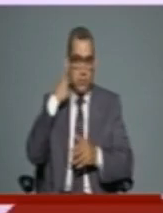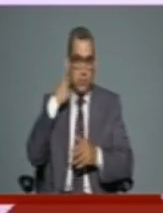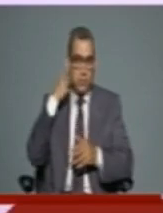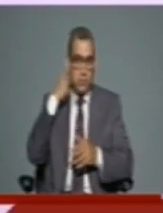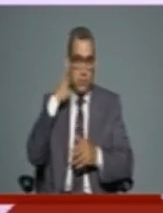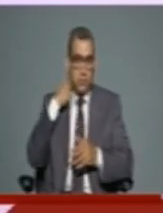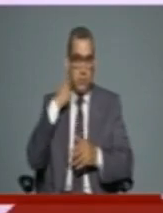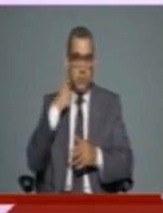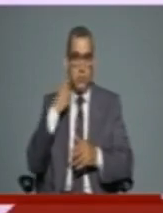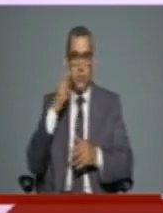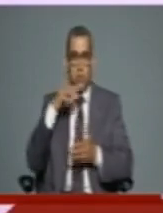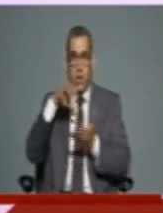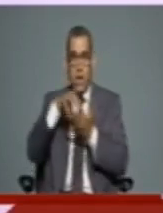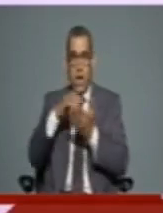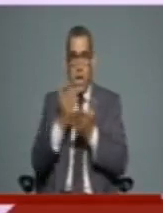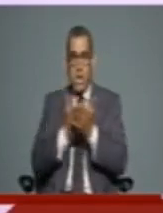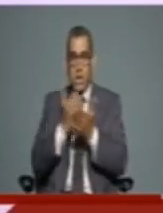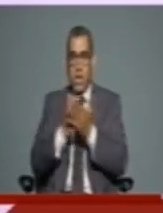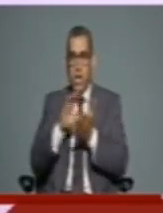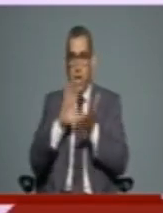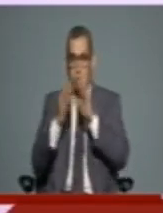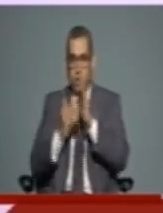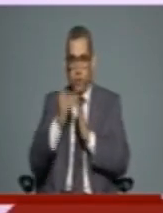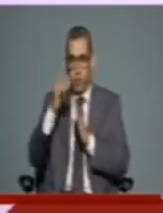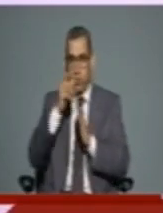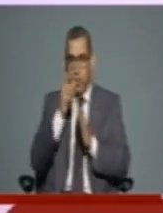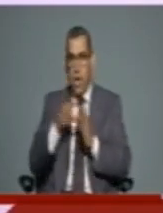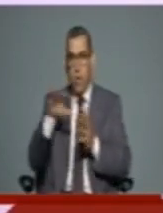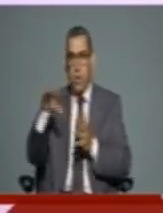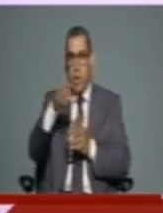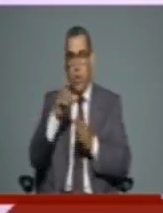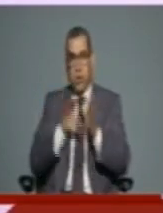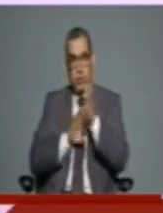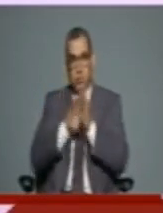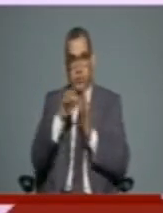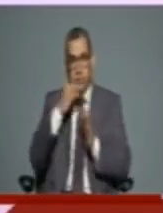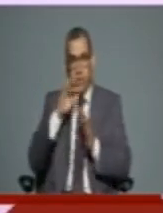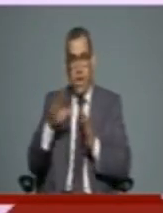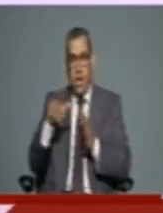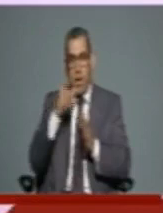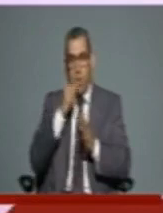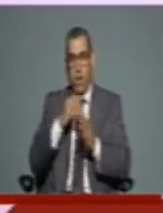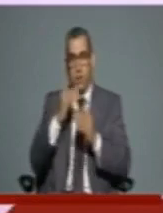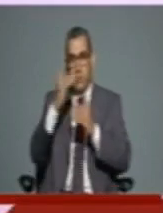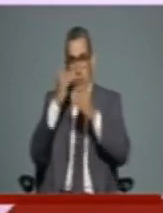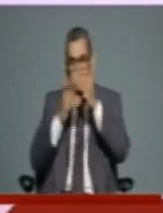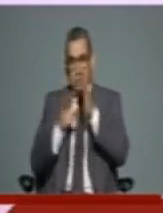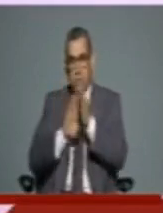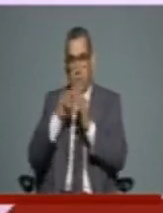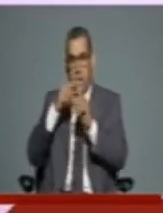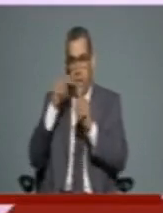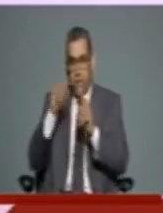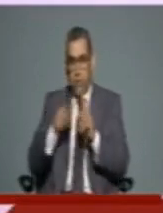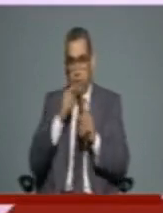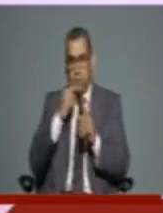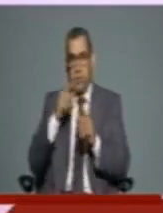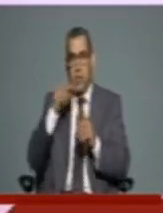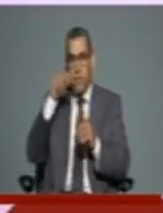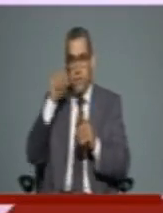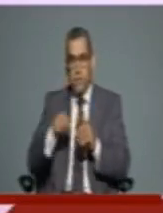القوى الاقتصادية الكبيرة أو الدول النامية أو الدول الأقل نموا، لأنه أصبح